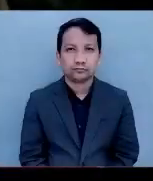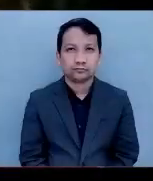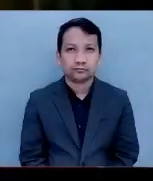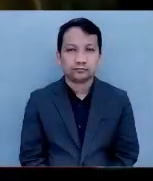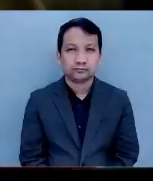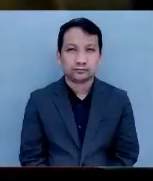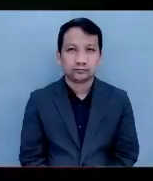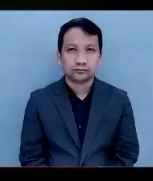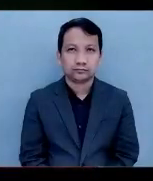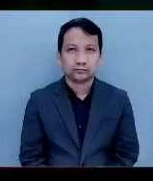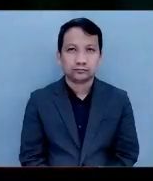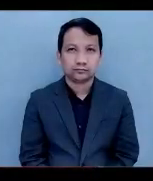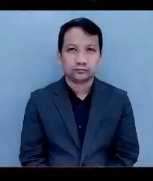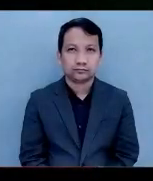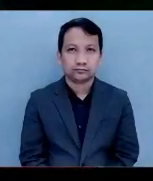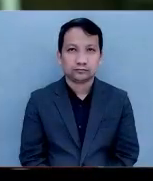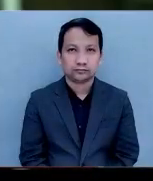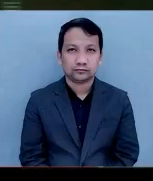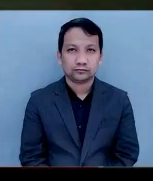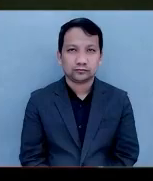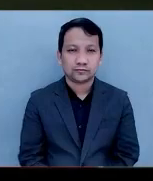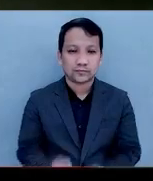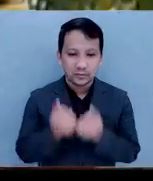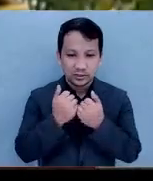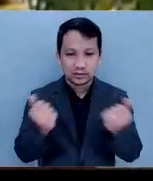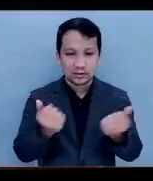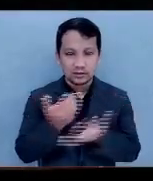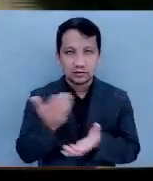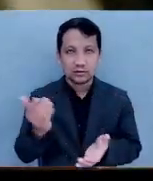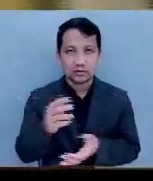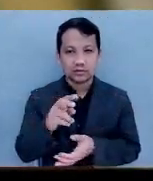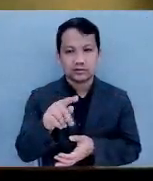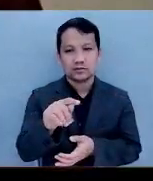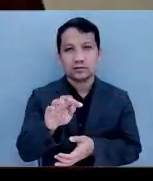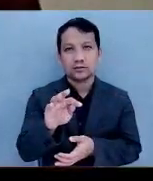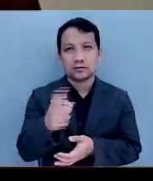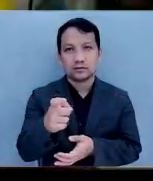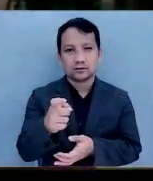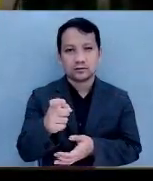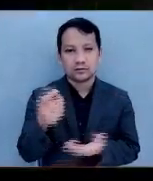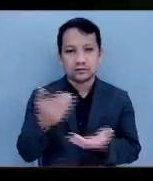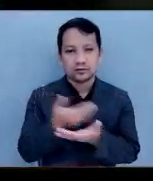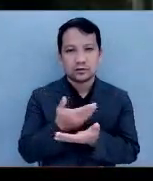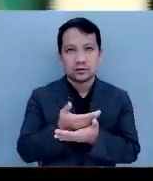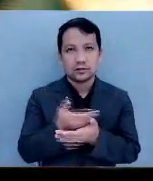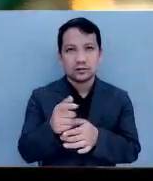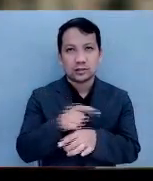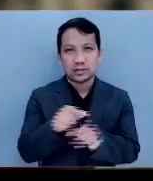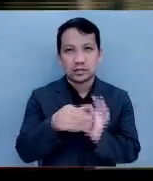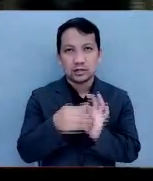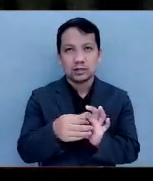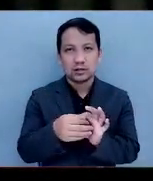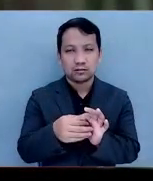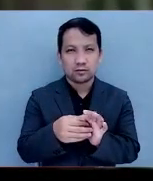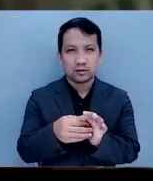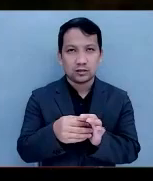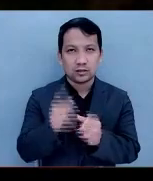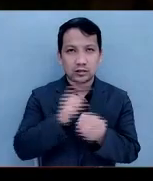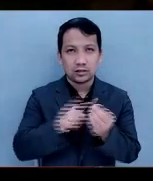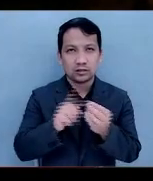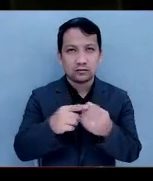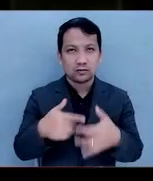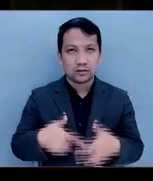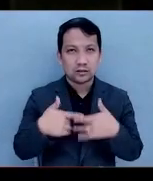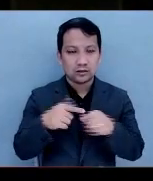El entusiasmo. Inanunso yan ng Netflix kasama ang bago nitong trailer. Iikot ang serye sa buhay